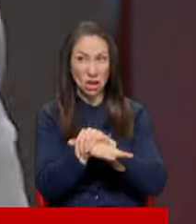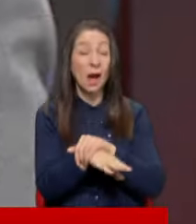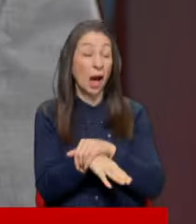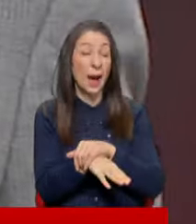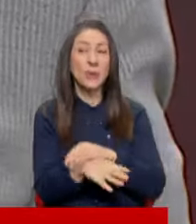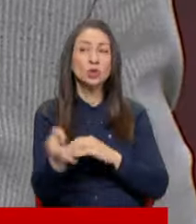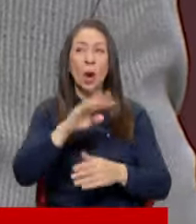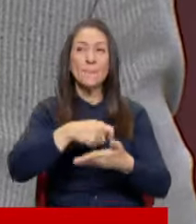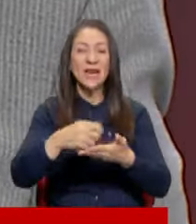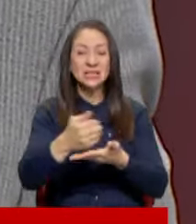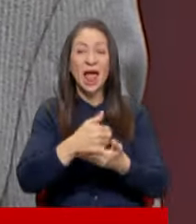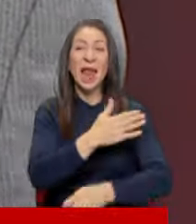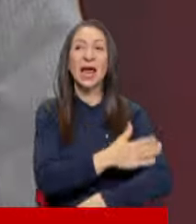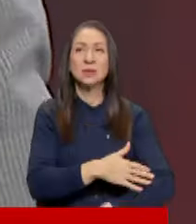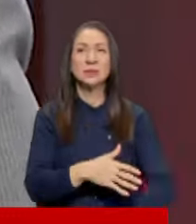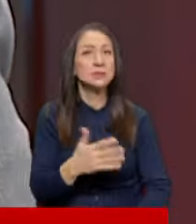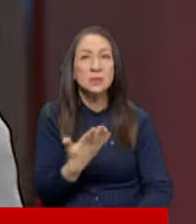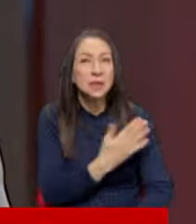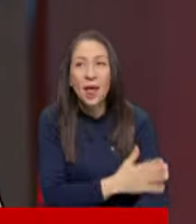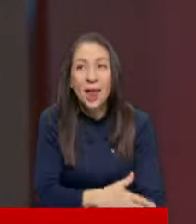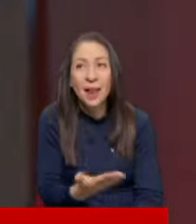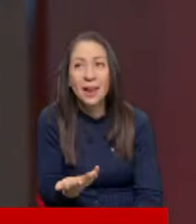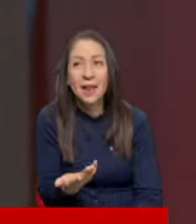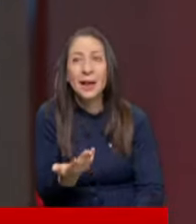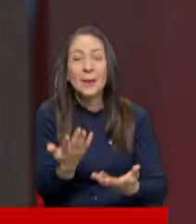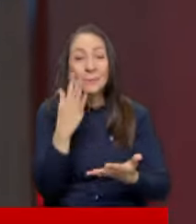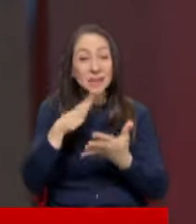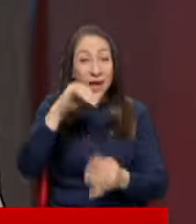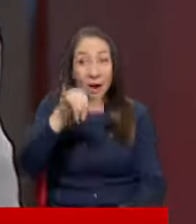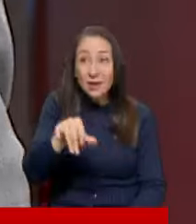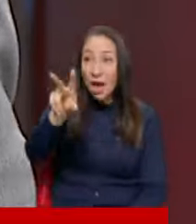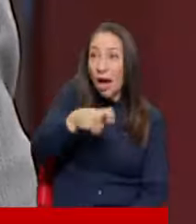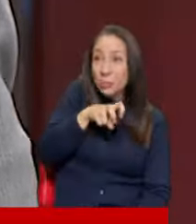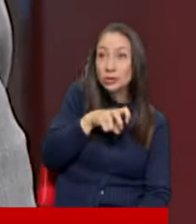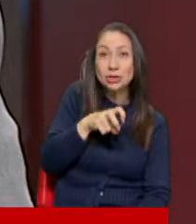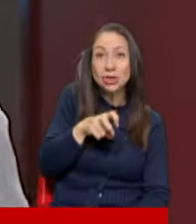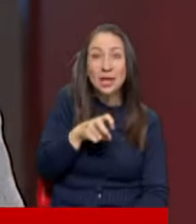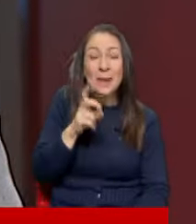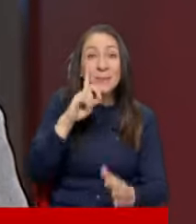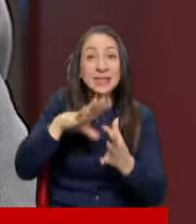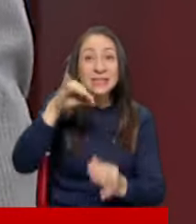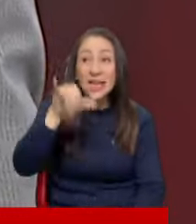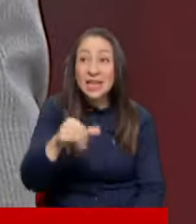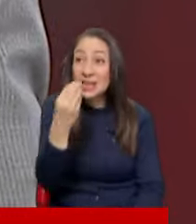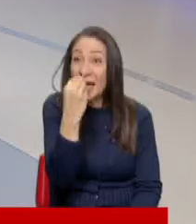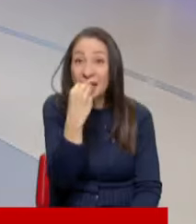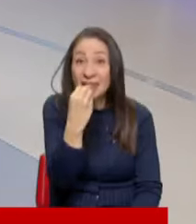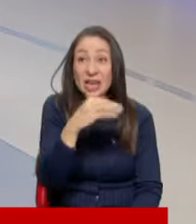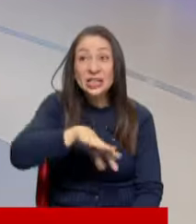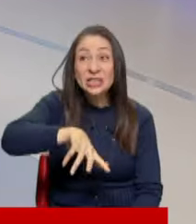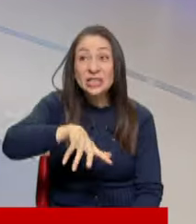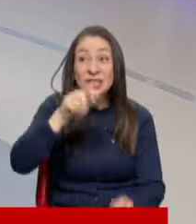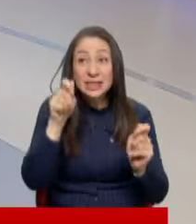ama sonraki Kazancı helal nasıl helal olur ya birinin hakkını gasp eden birinin hakkını yiyen